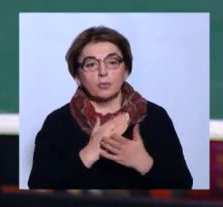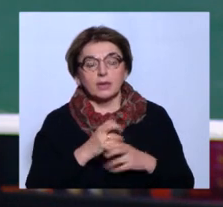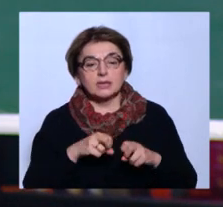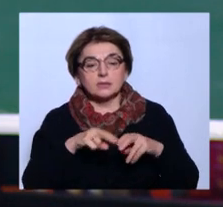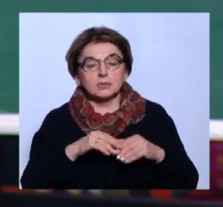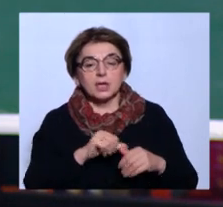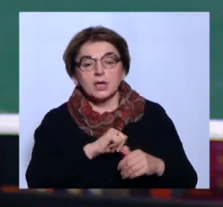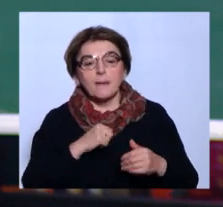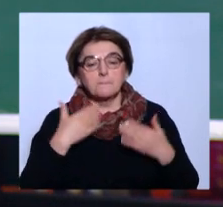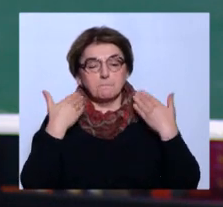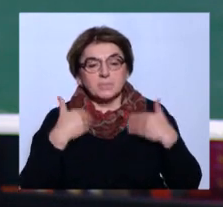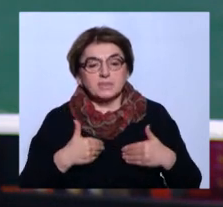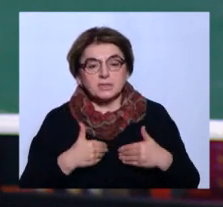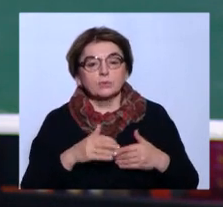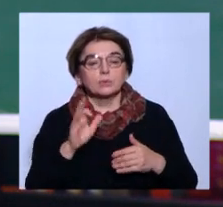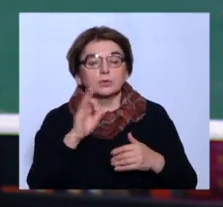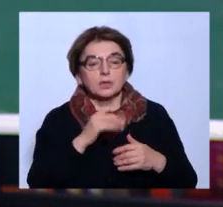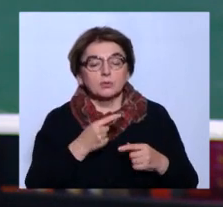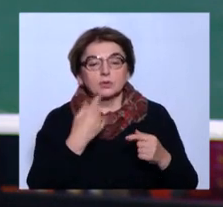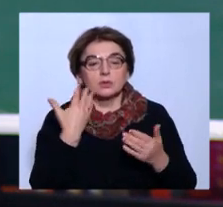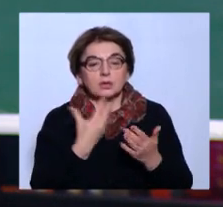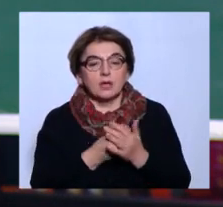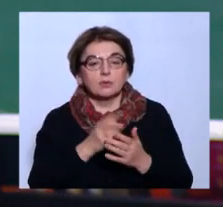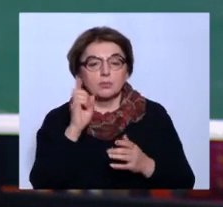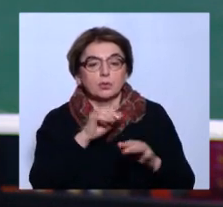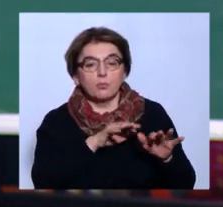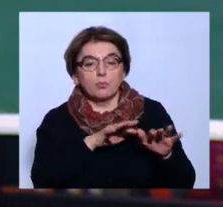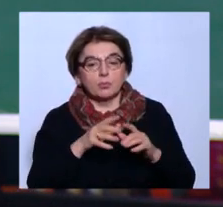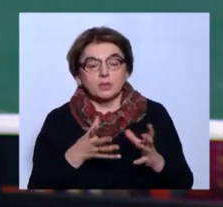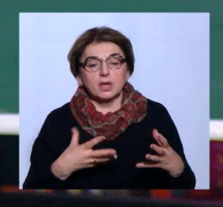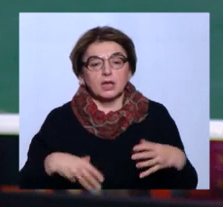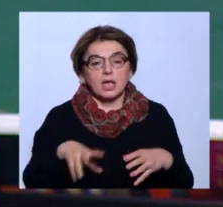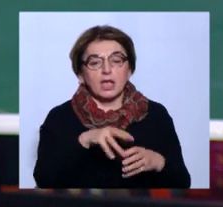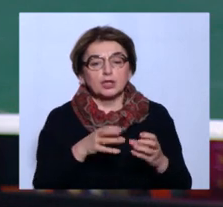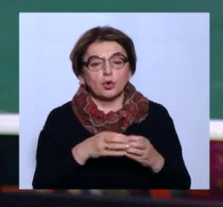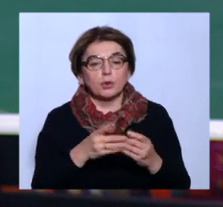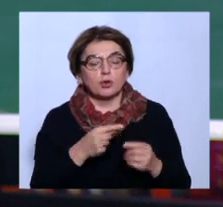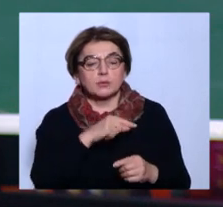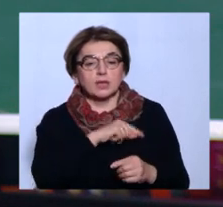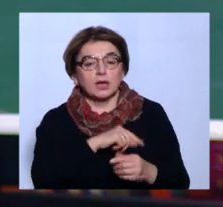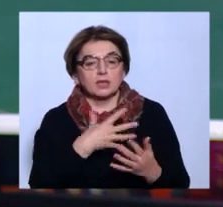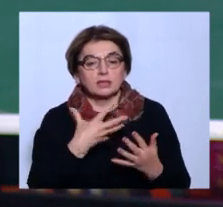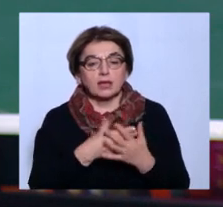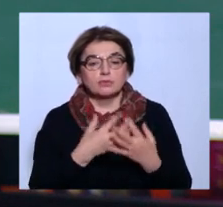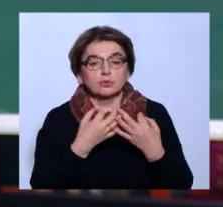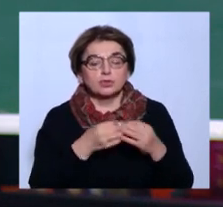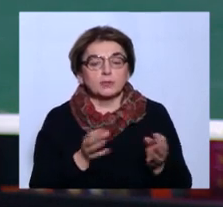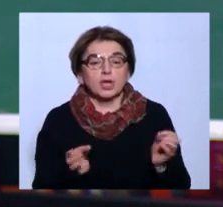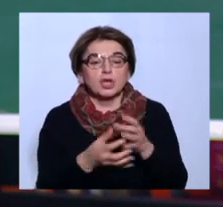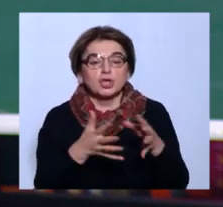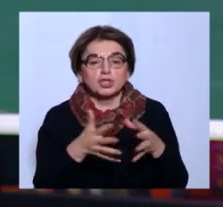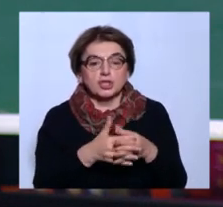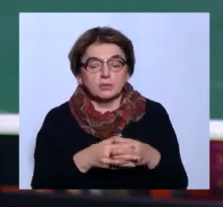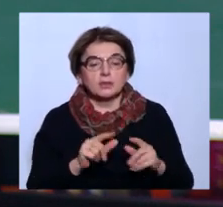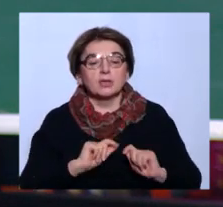მორფოლოგიური, ფიზიოლოგიური და ბიოქიმიური თავისებურებებით მსგავს ინდივიდთა ერთობლიობა, რომელსაც ახასიათებს თავისუფალი შეჯვარება და